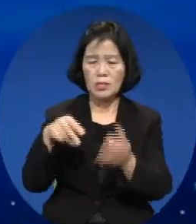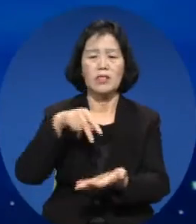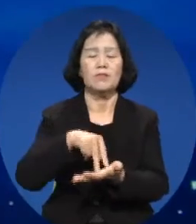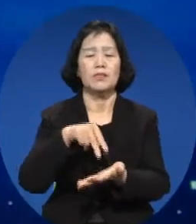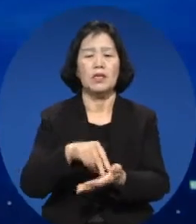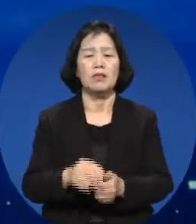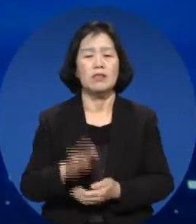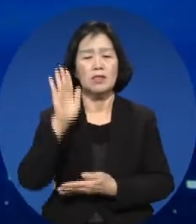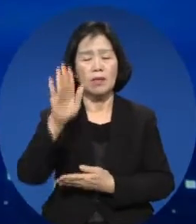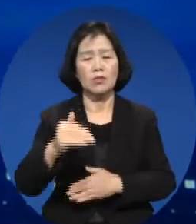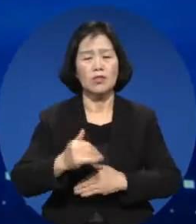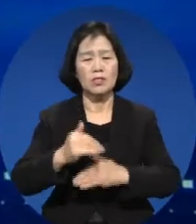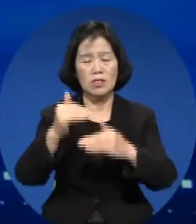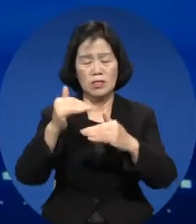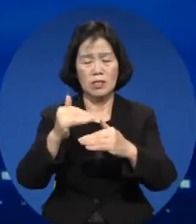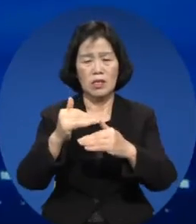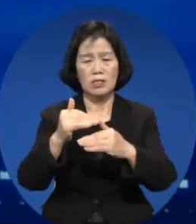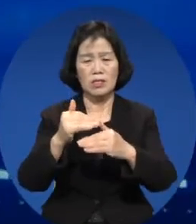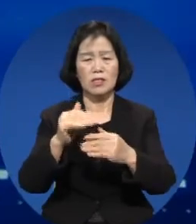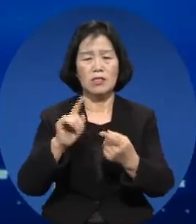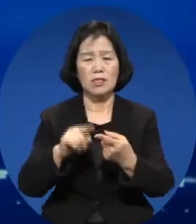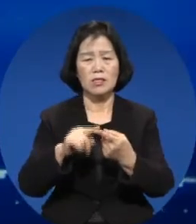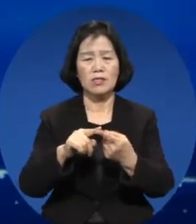입장인데 향후 어떻게 진행돼 나가는지 이 부분에